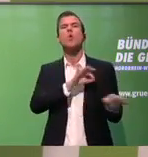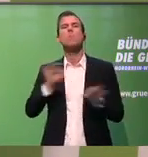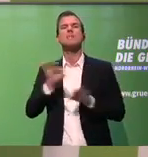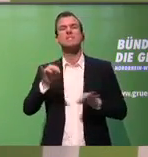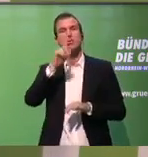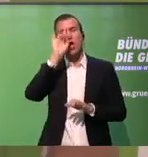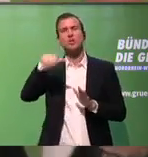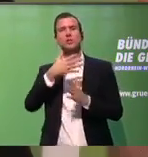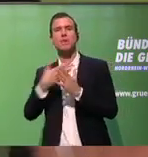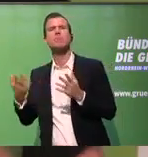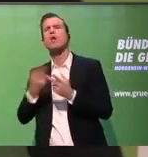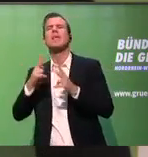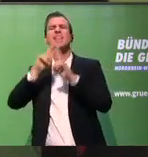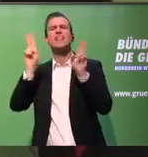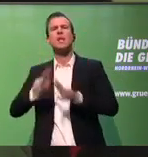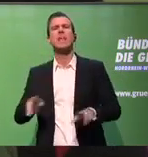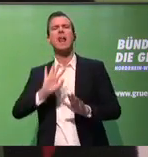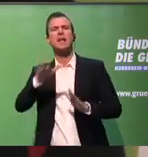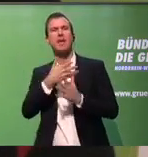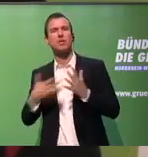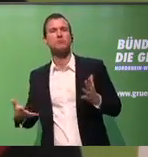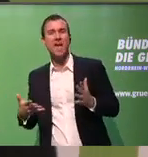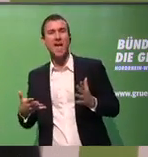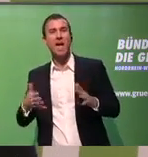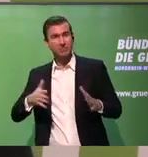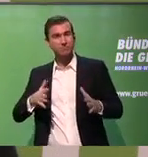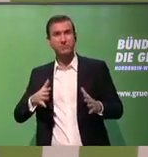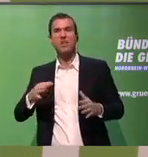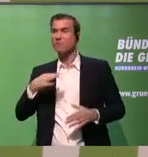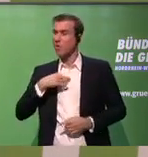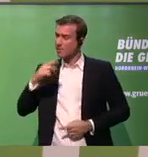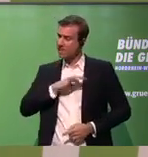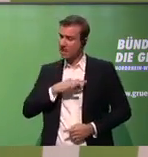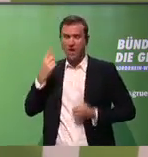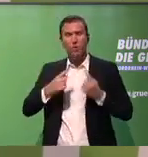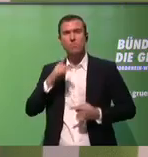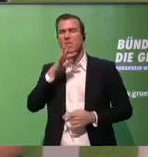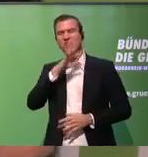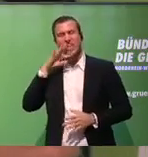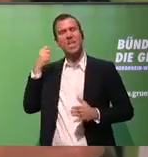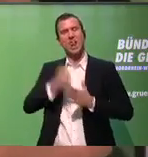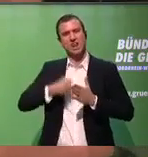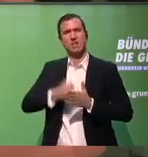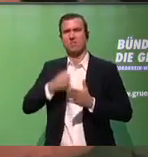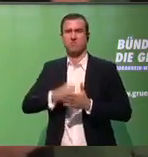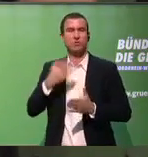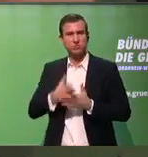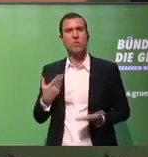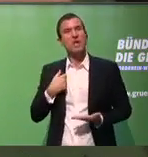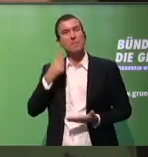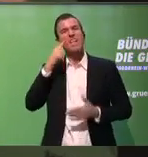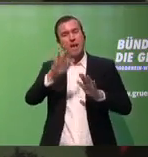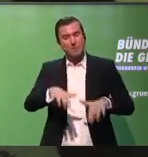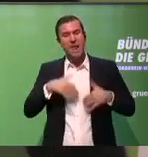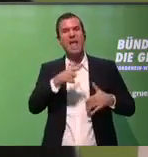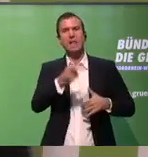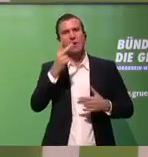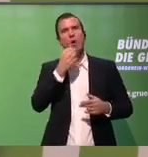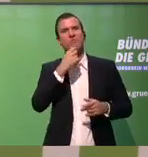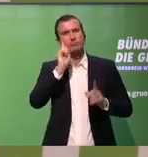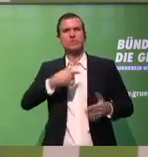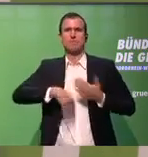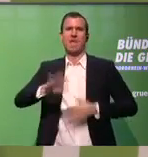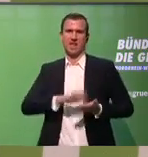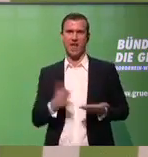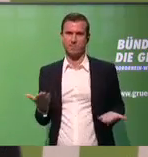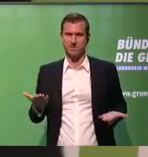deutsche Gebärdensprache oder internationale Gebärdensprache, das sind Sachen, da sind wir Grüne mittlerweile gut dabei, das finde ich super und das sollte auch im Parlament mal besser klappen.